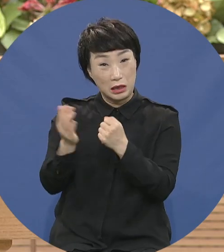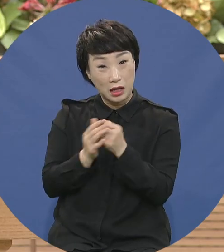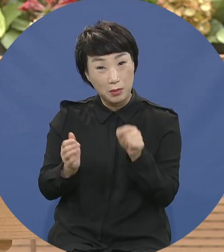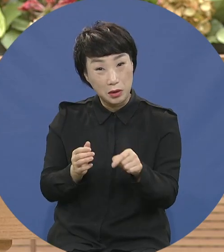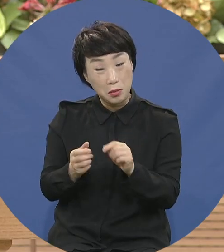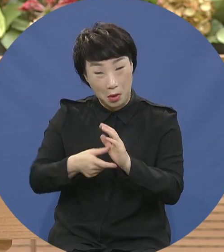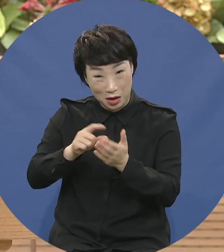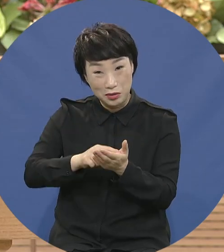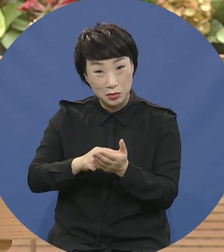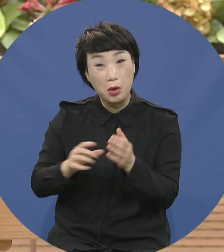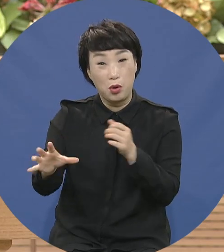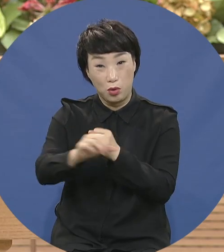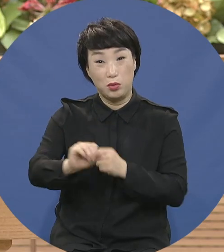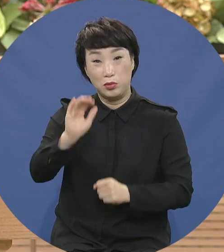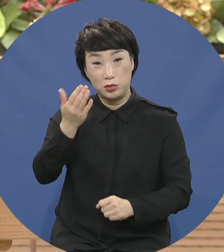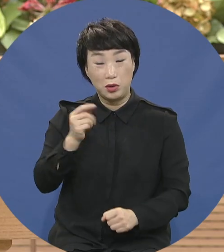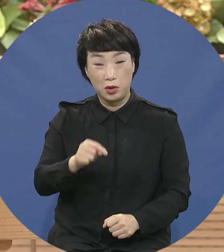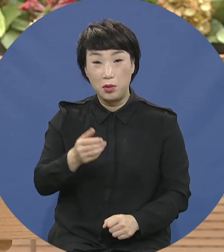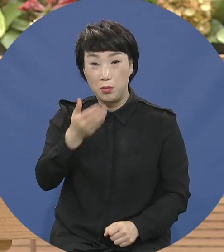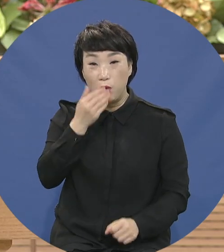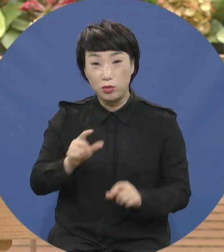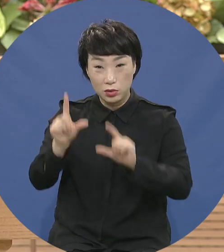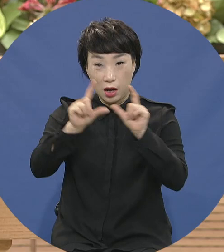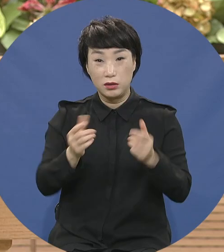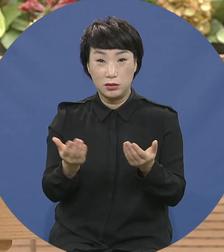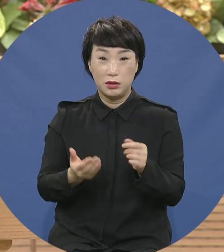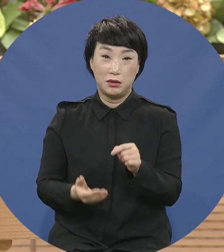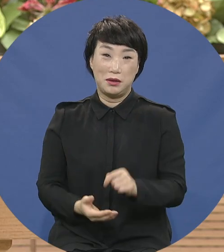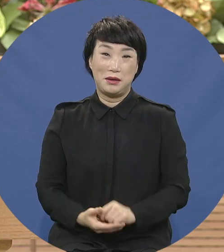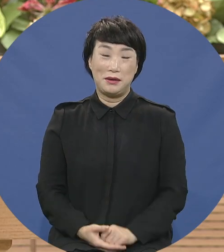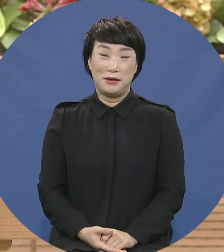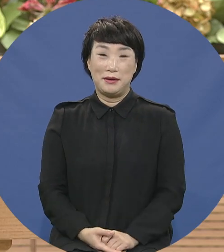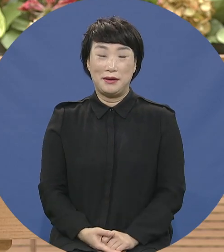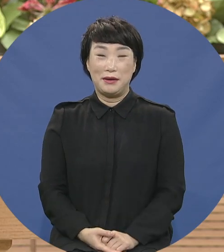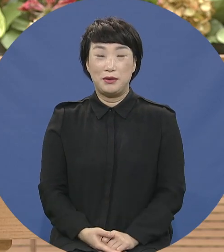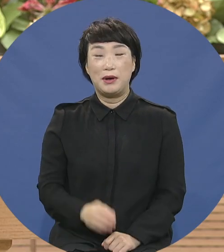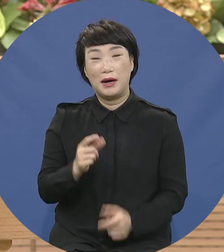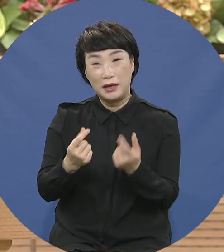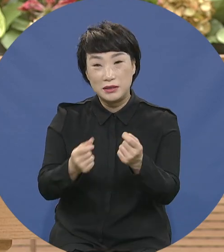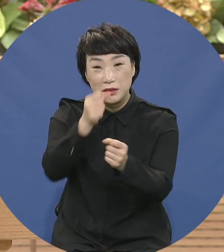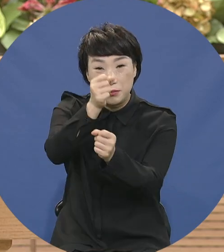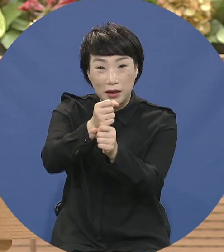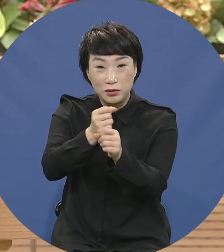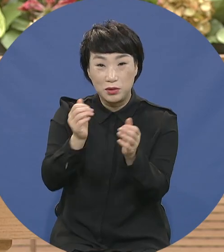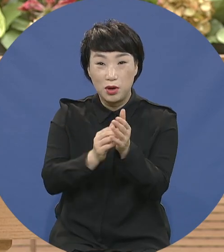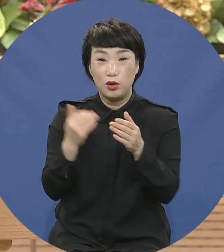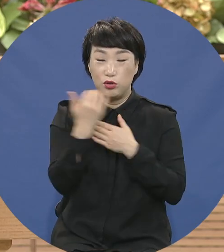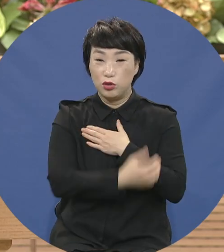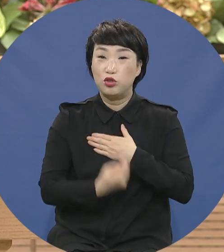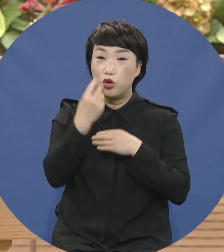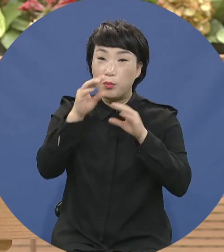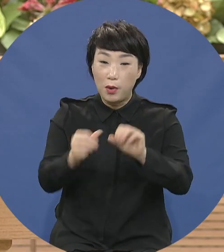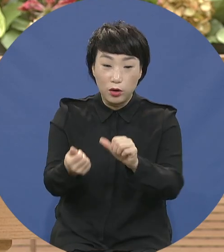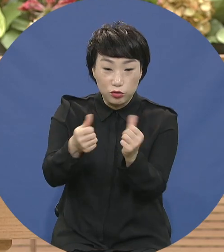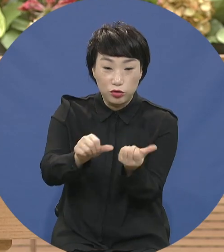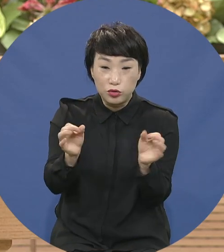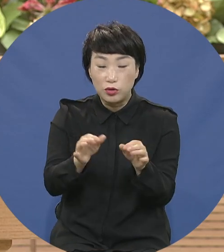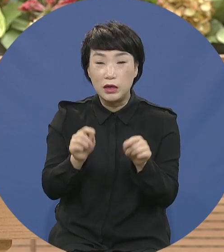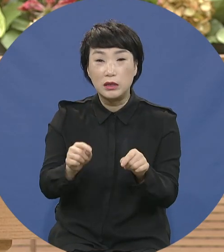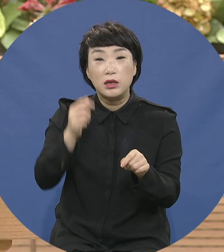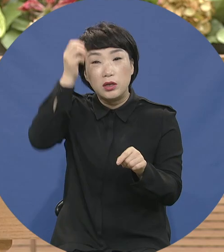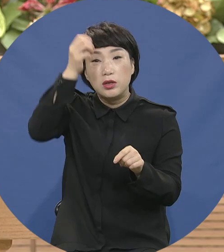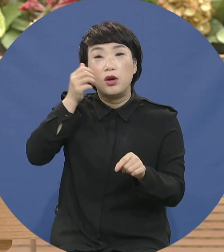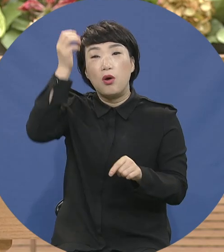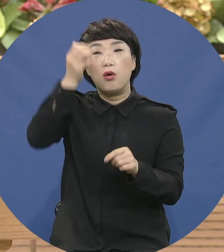때문에 그만큼이라도 먹고 사는 것입니다. 이렇게 만들어지고 육신이 끝나는 순간 그